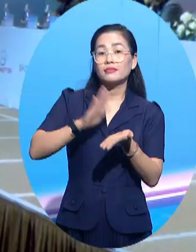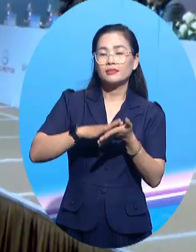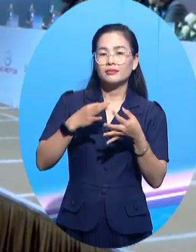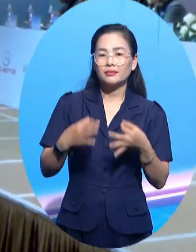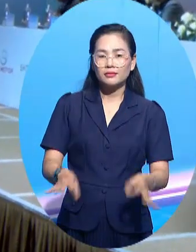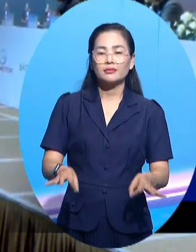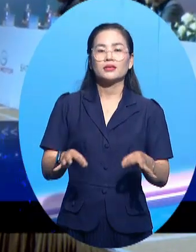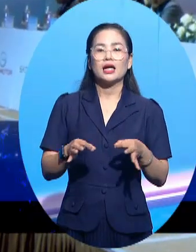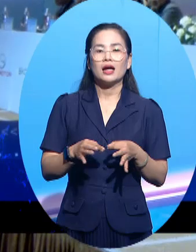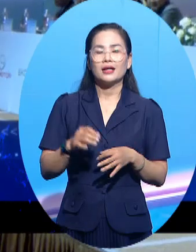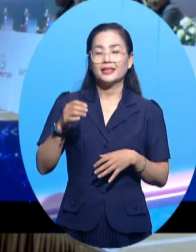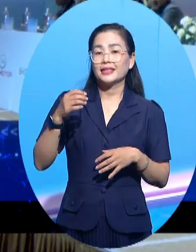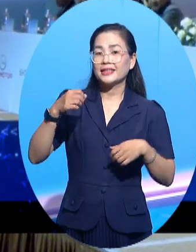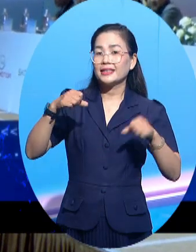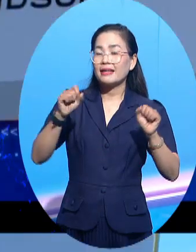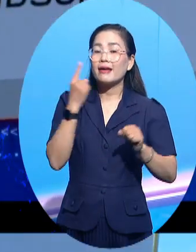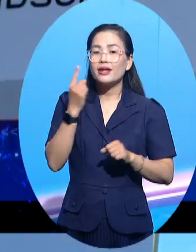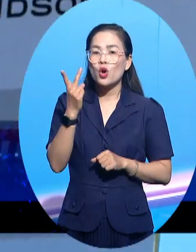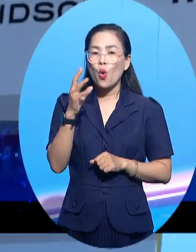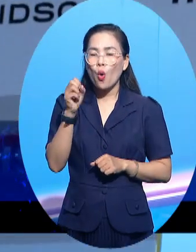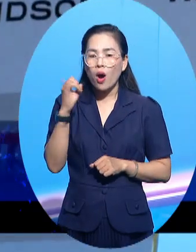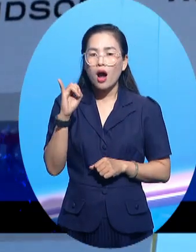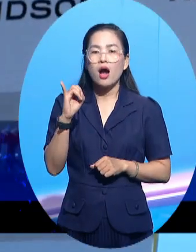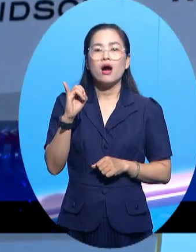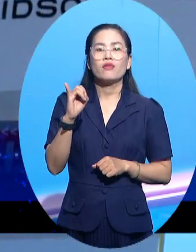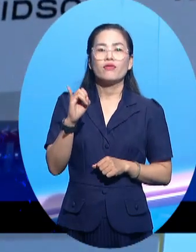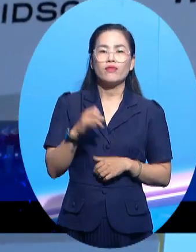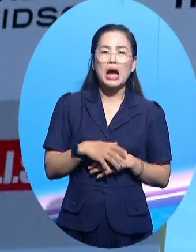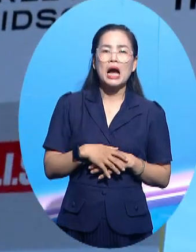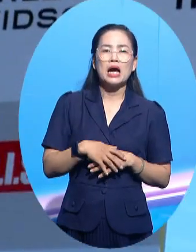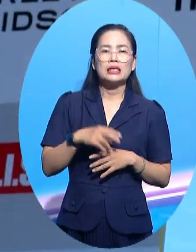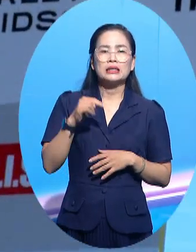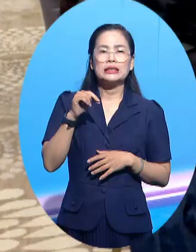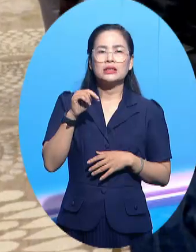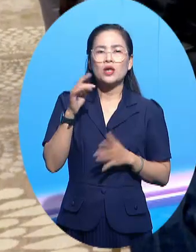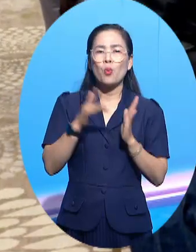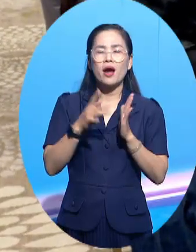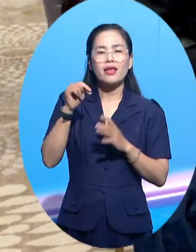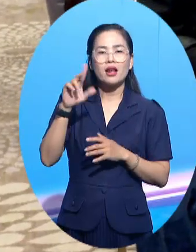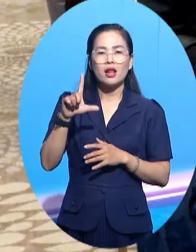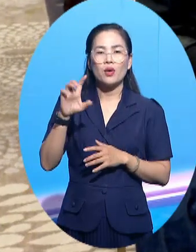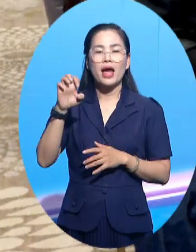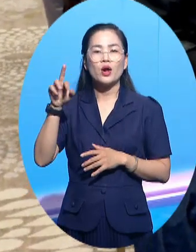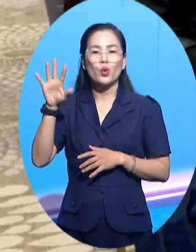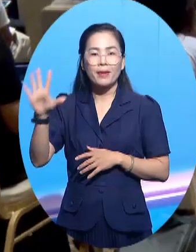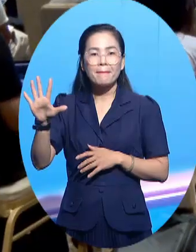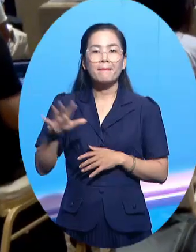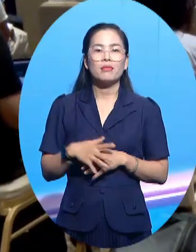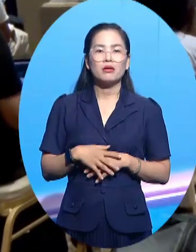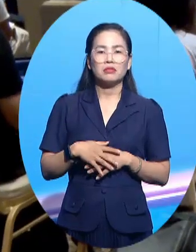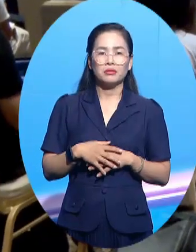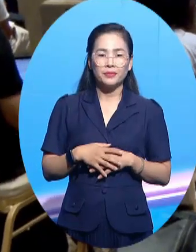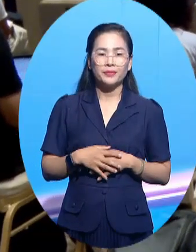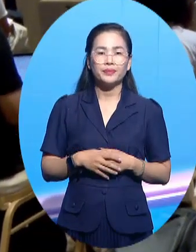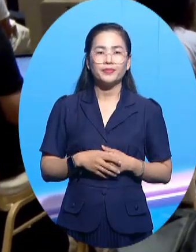cũng sẽ đề cập nhiều về xe điện hóa và công nghệ nhiên liệu EUR 5 tiềm năng phát triển xe điện và các giải pháp năng lượng xanh sạch và ứng phó với biến đổi